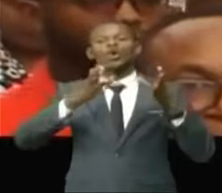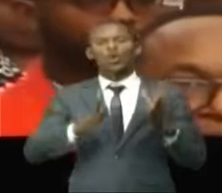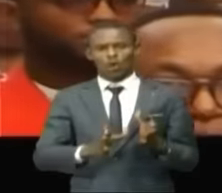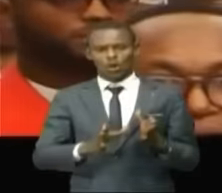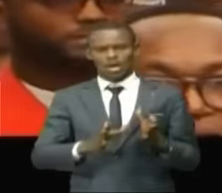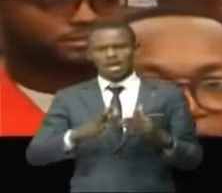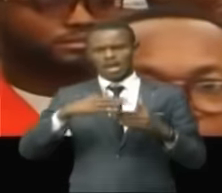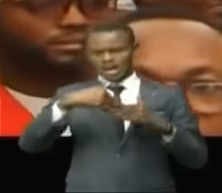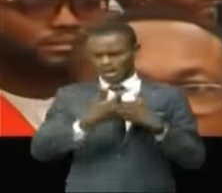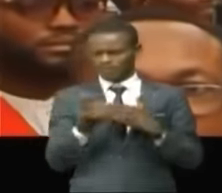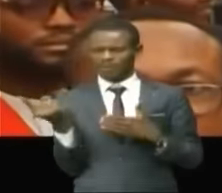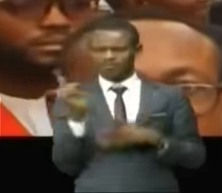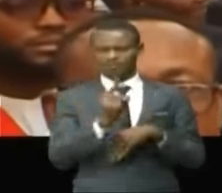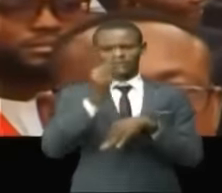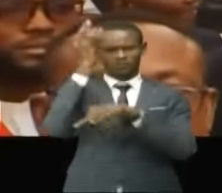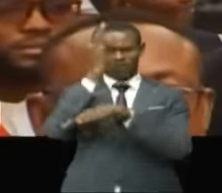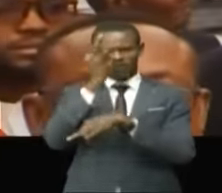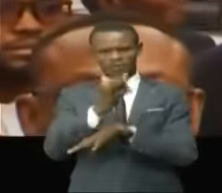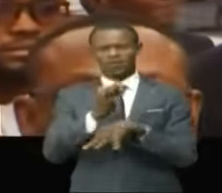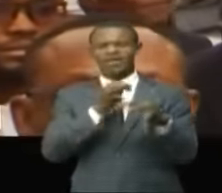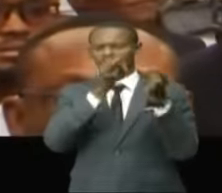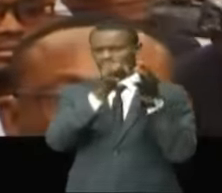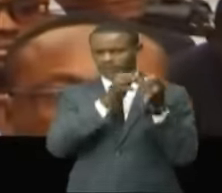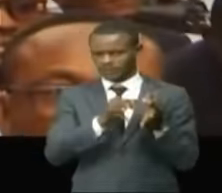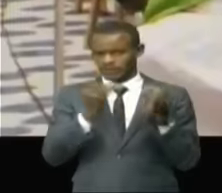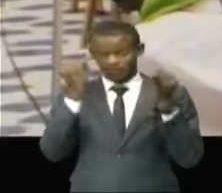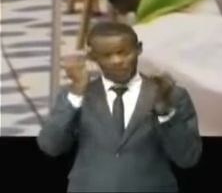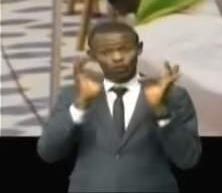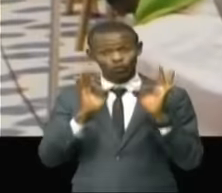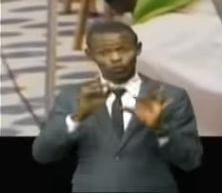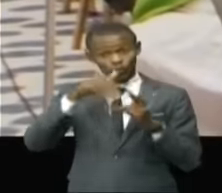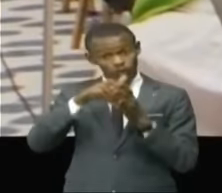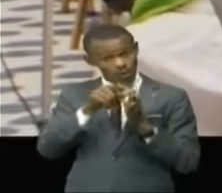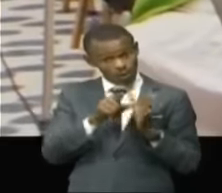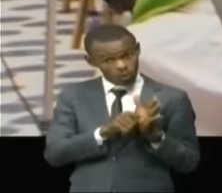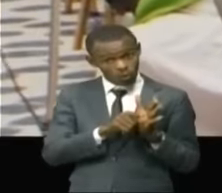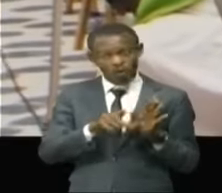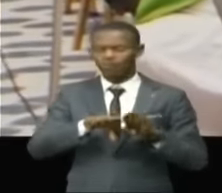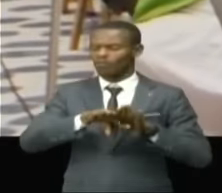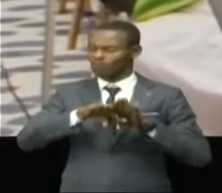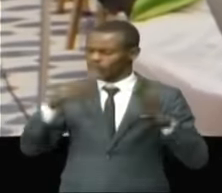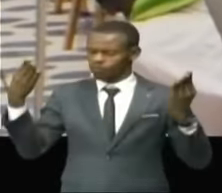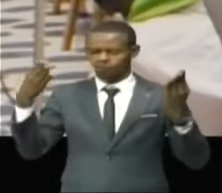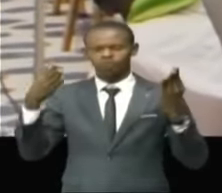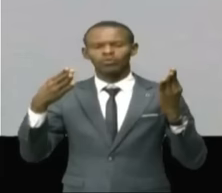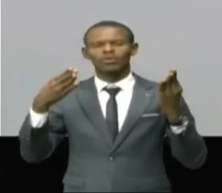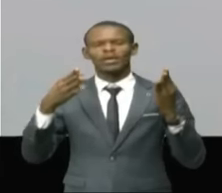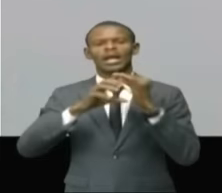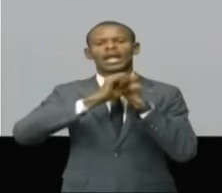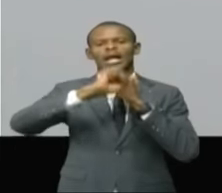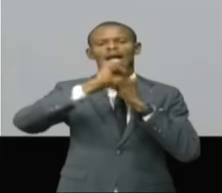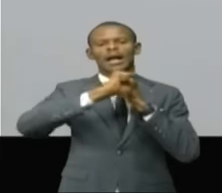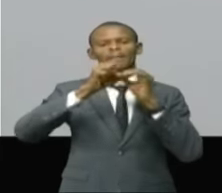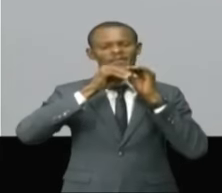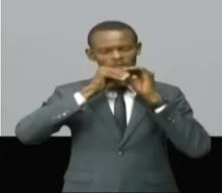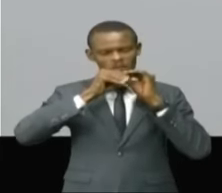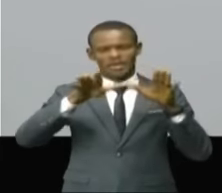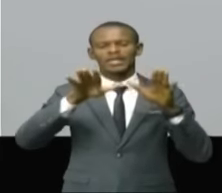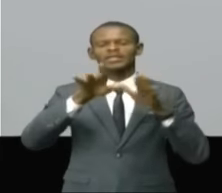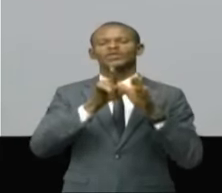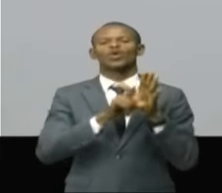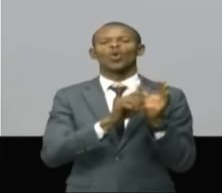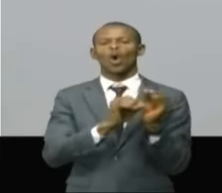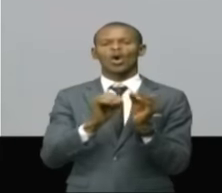innovations apportées par cette loi organique et a lancé la campagne de vulgarisation. La question de l'inclusion sociale